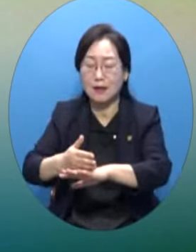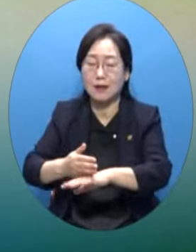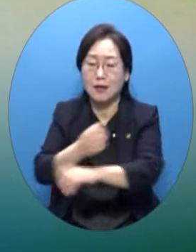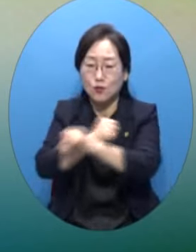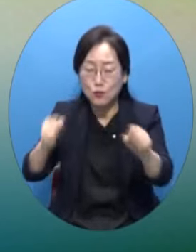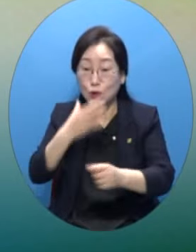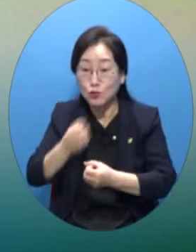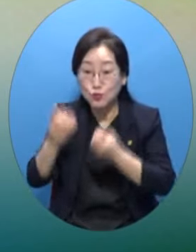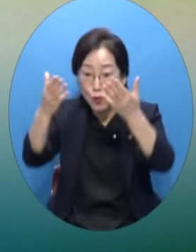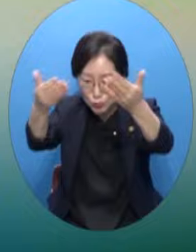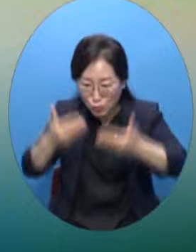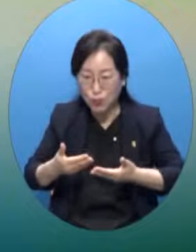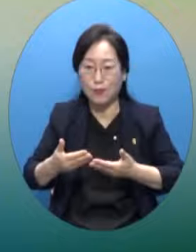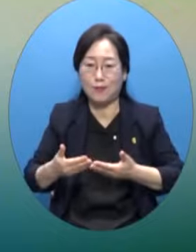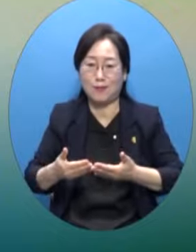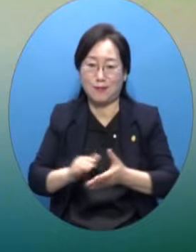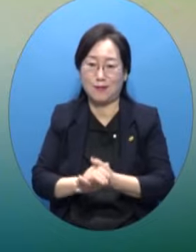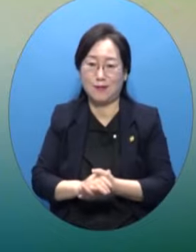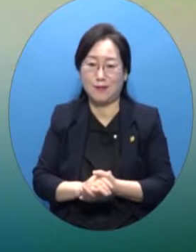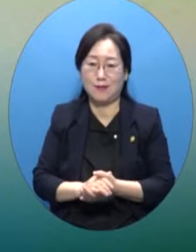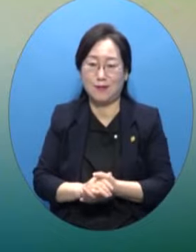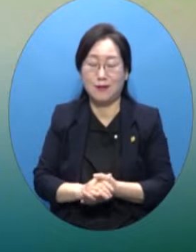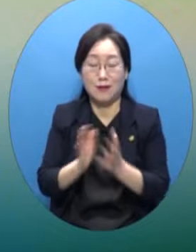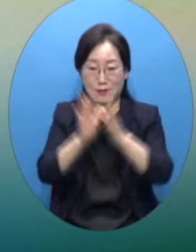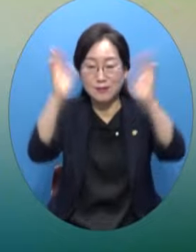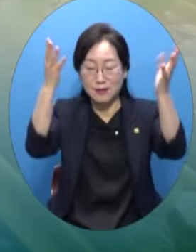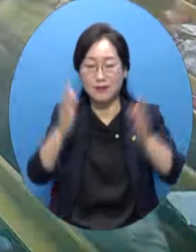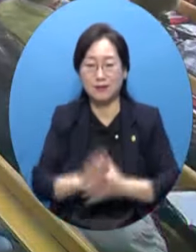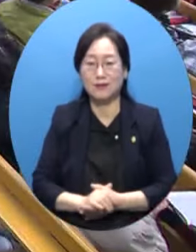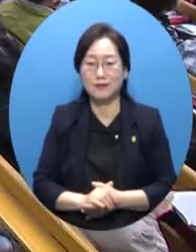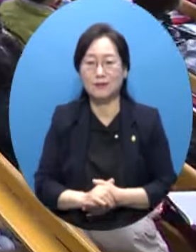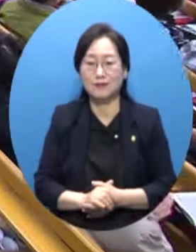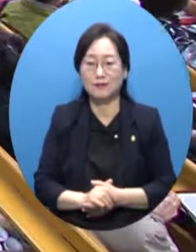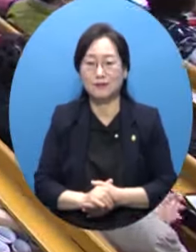축복의 길이 열렸습니다. 할렐루야.